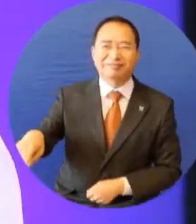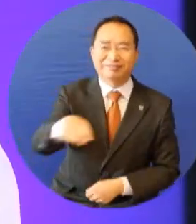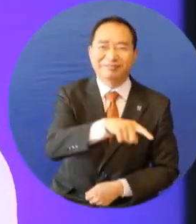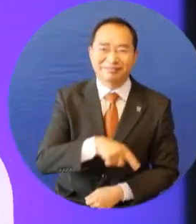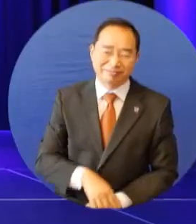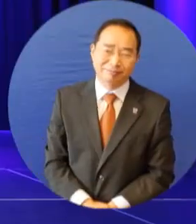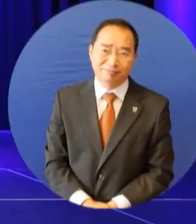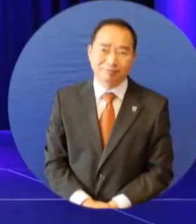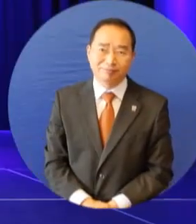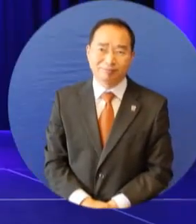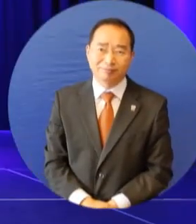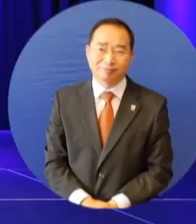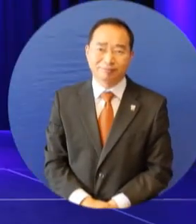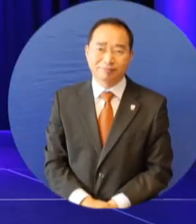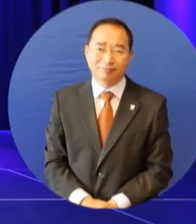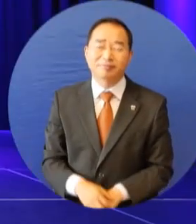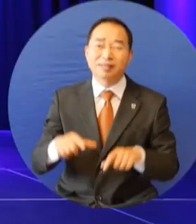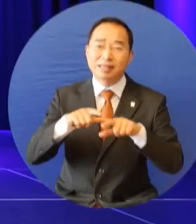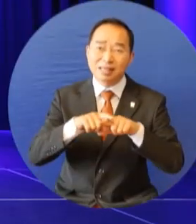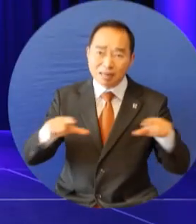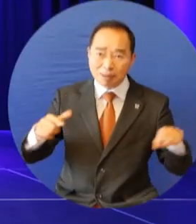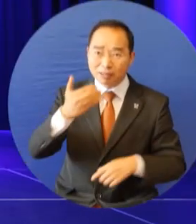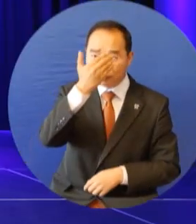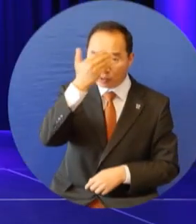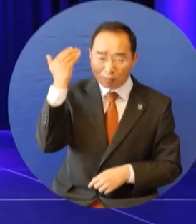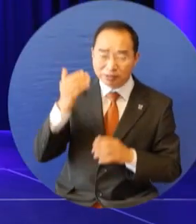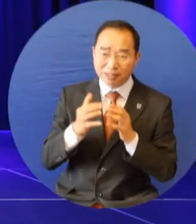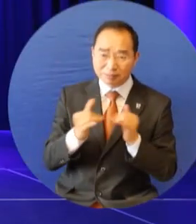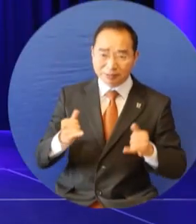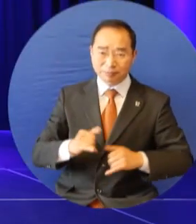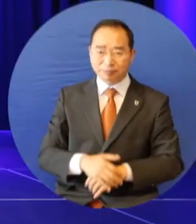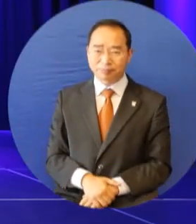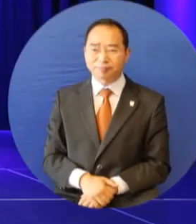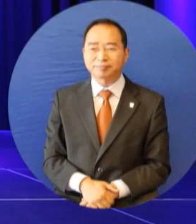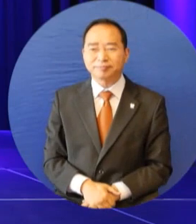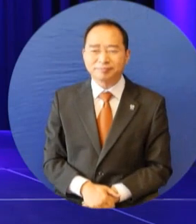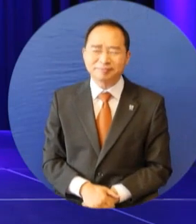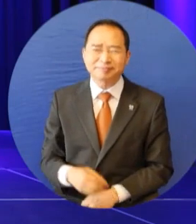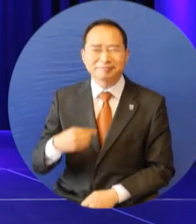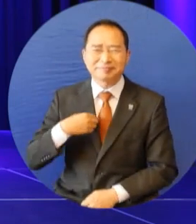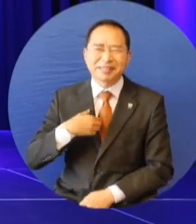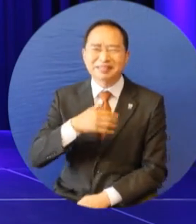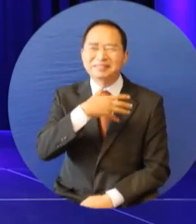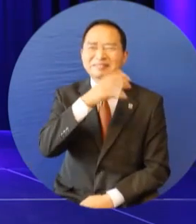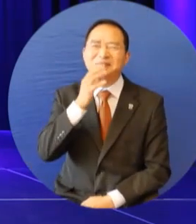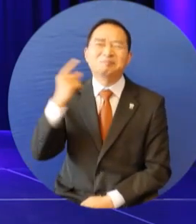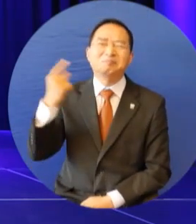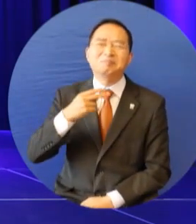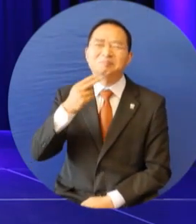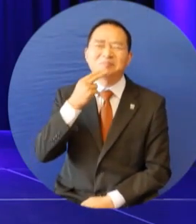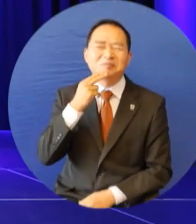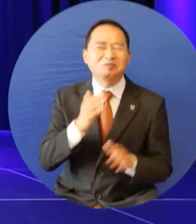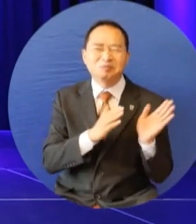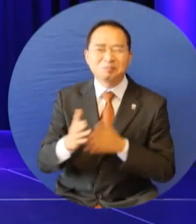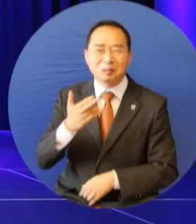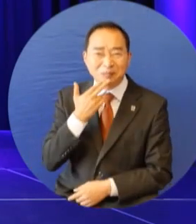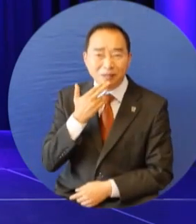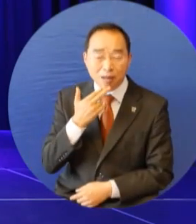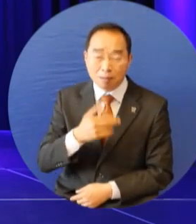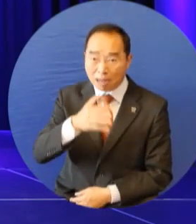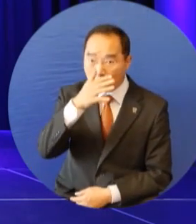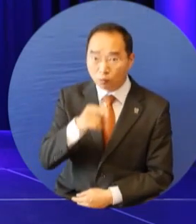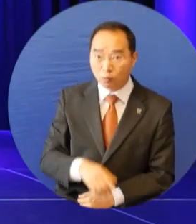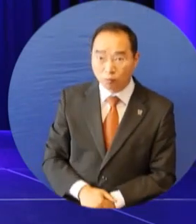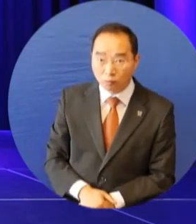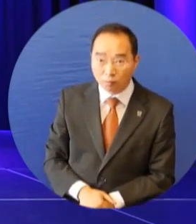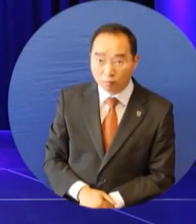자연이에요. 우리가 일반 사람, 젊은 사람들이 나에겐처럼 기회가 오지 않을 것이다 라고 준비를